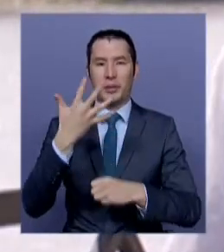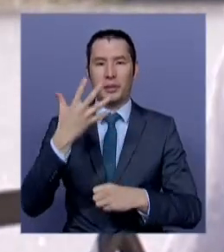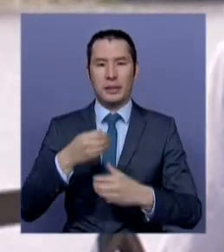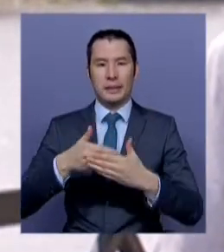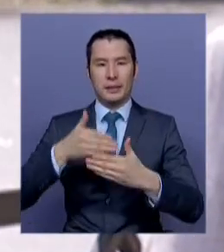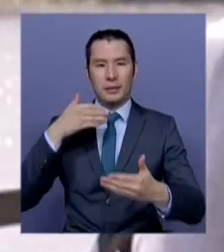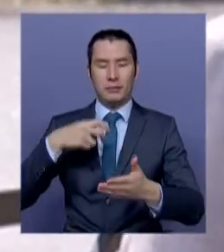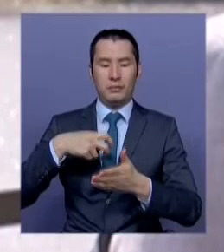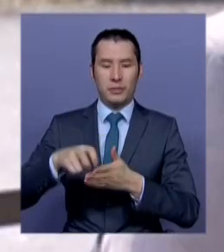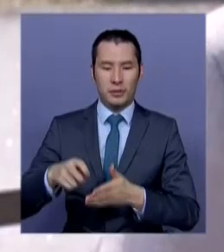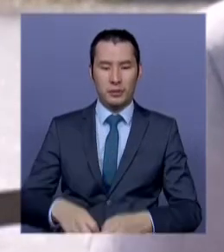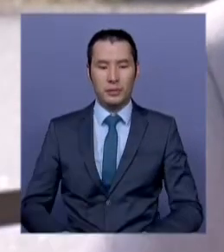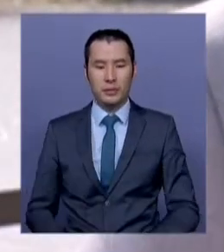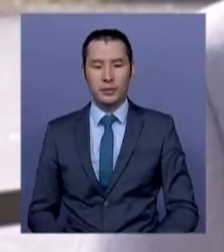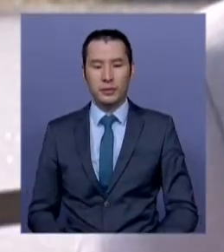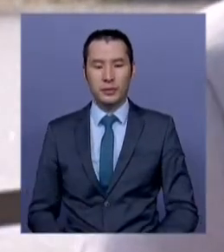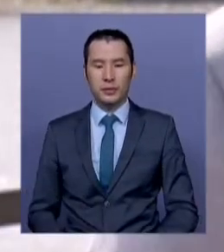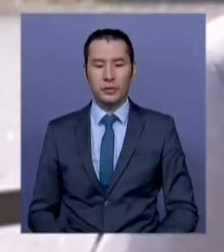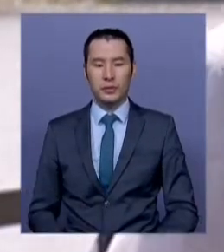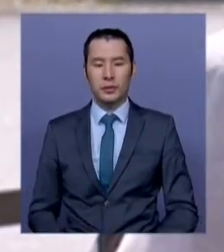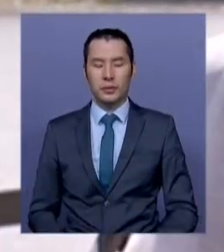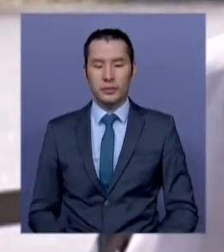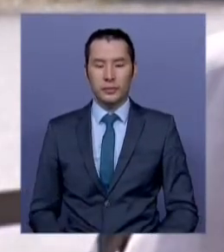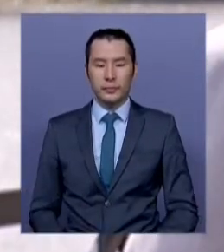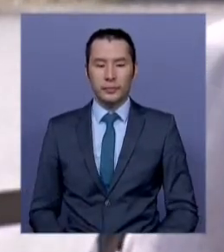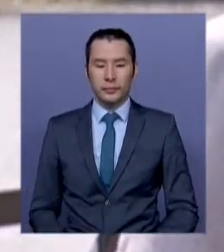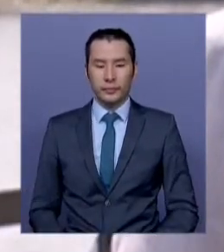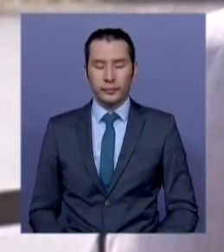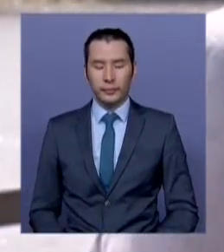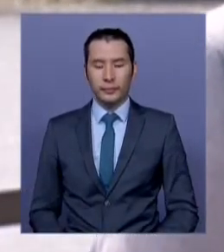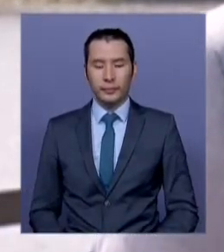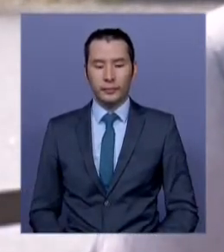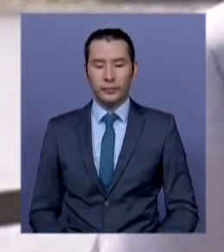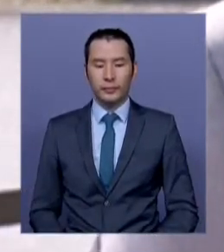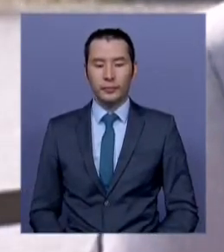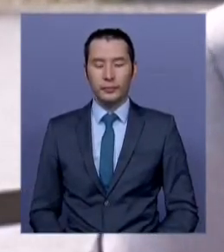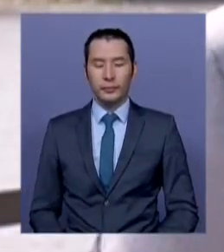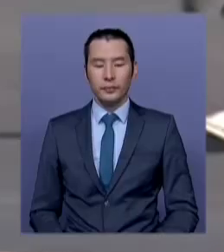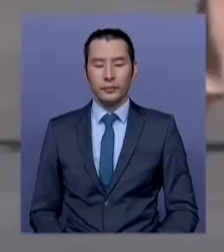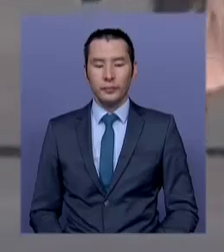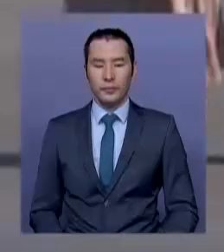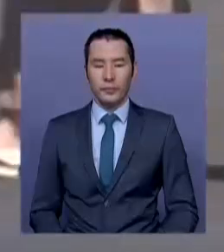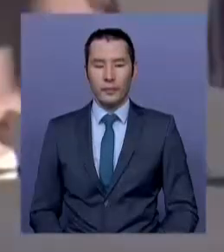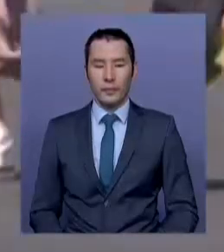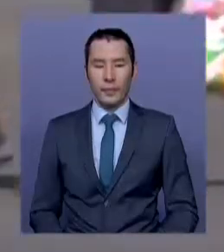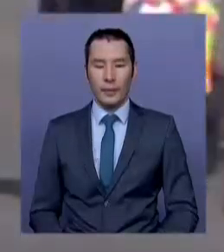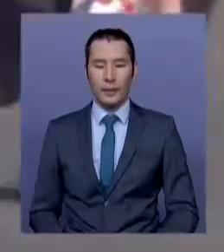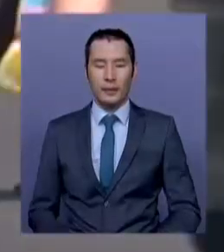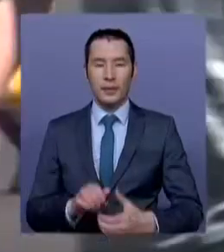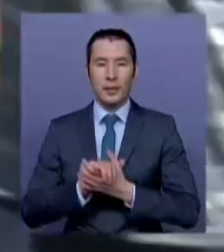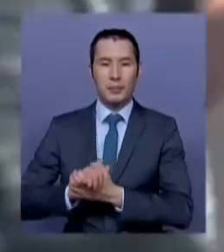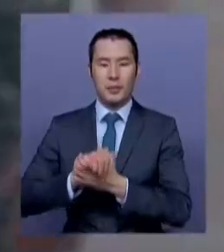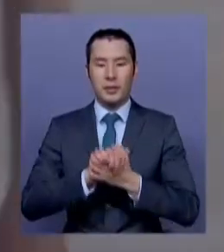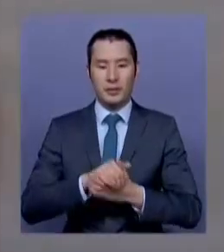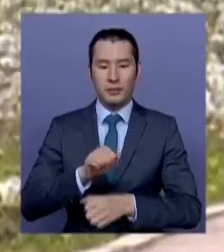білеміз. Сондықтан осындай ұзақ мерзім қарапайым бұқараның өз ойын жеткізуге кедергі болатын. Бейбіт шеруде